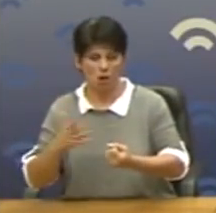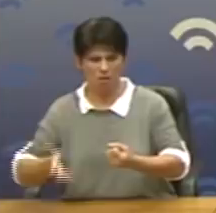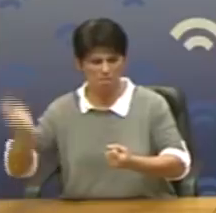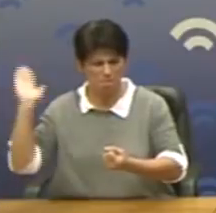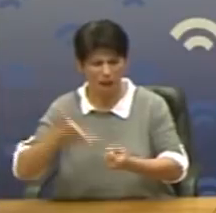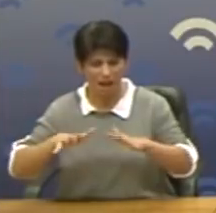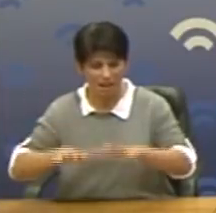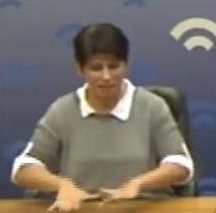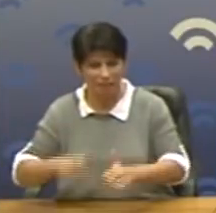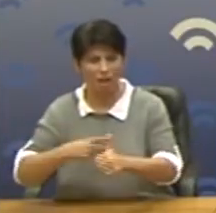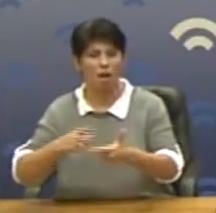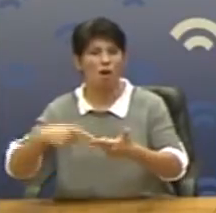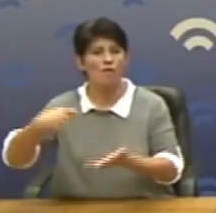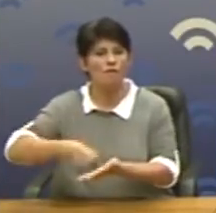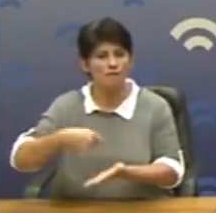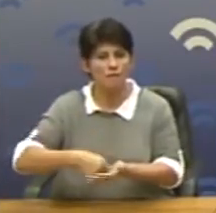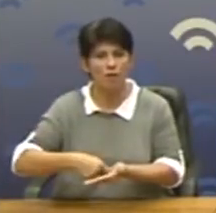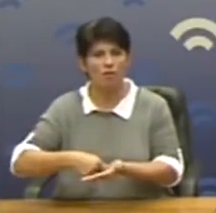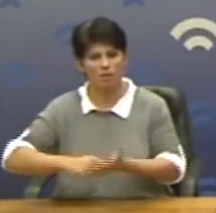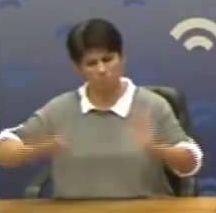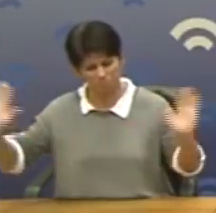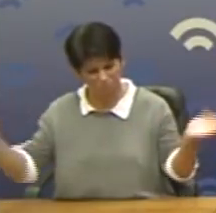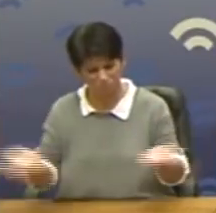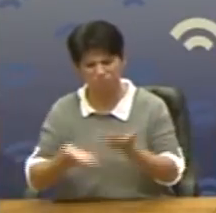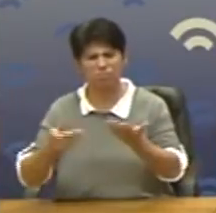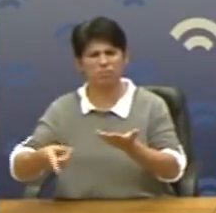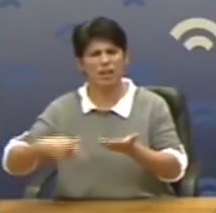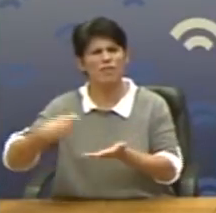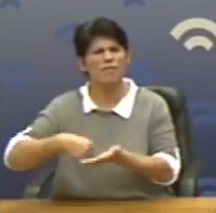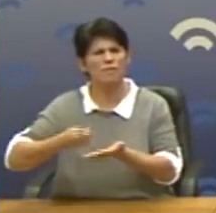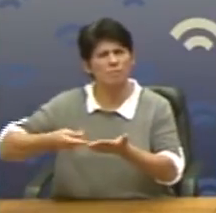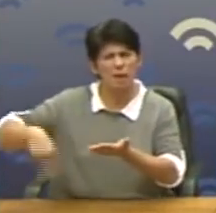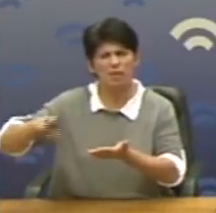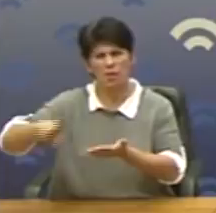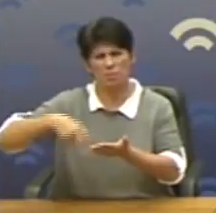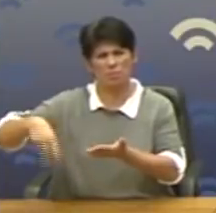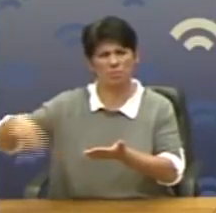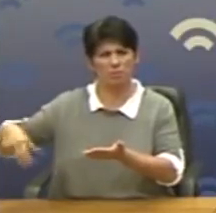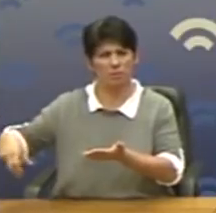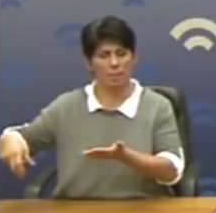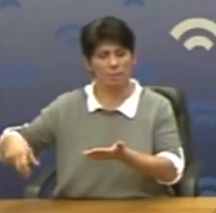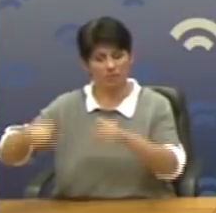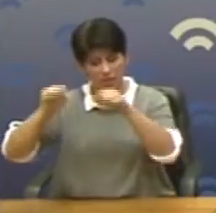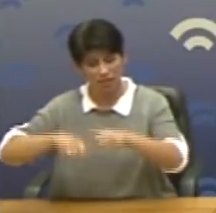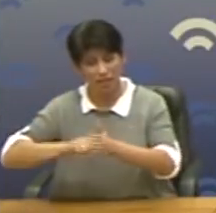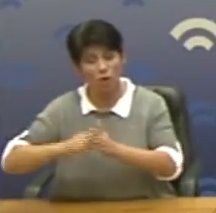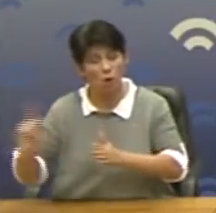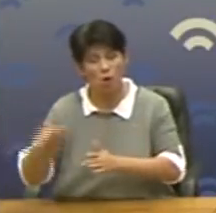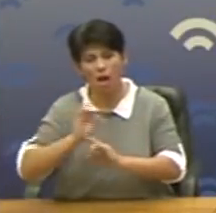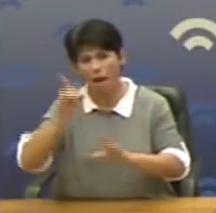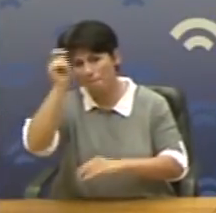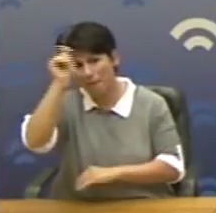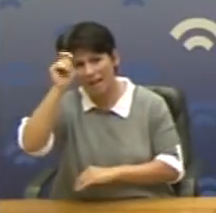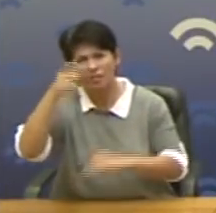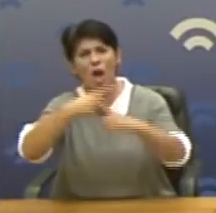ανεργία, οι φόροι και τα ληστρικά χαράτσια. Για να κλείσουν όλα τα απαράδεκτα hot spots στα